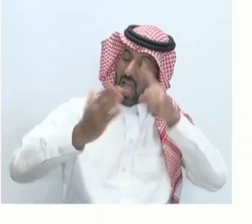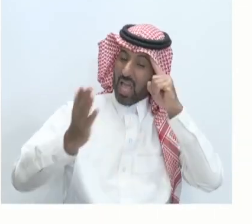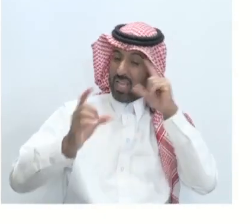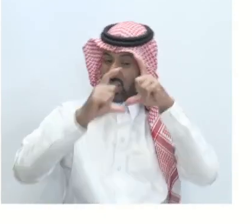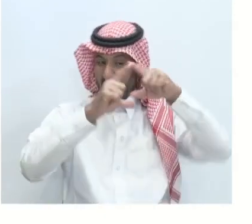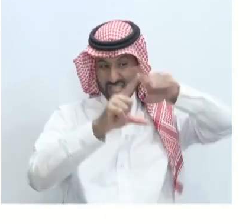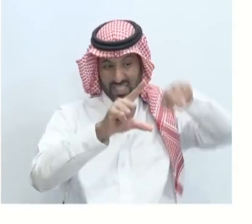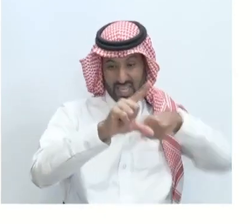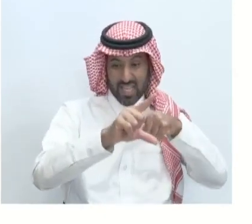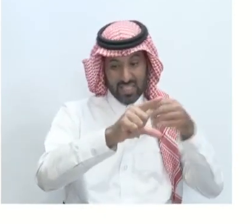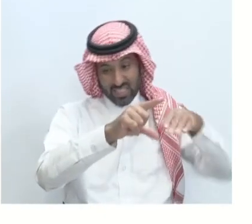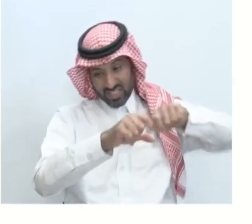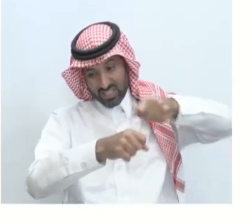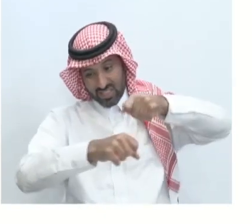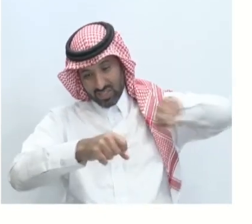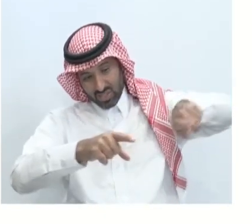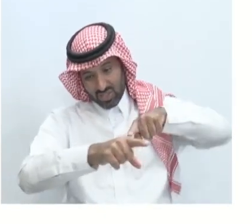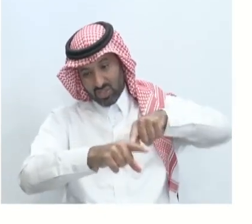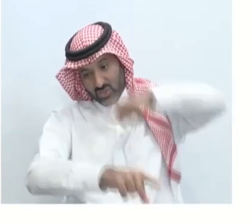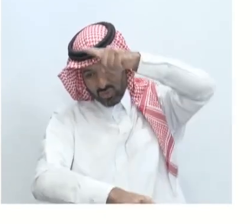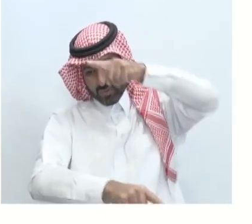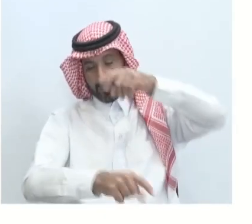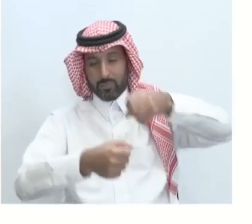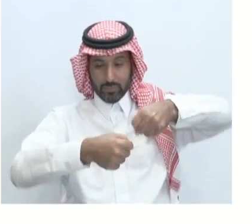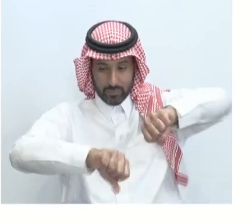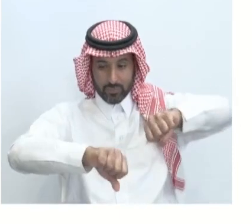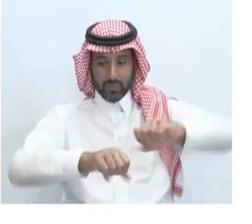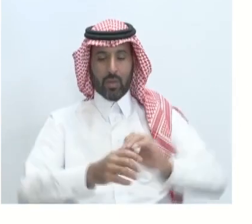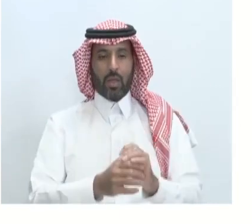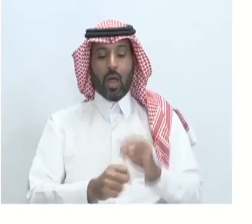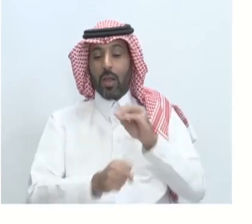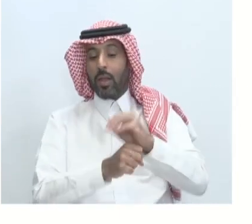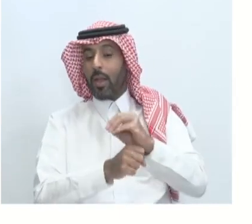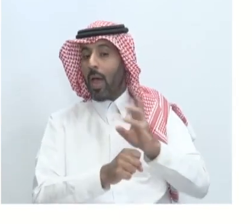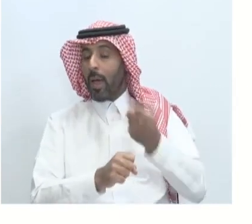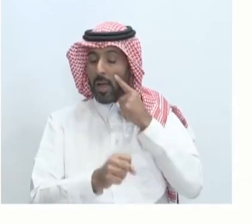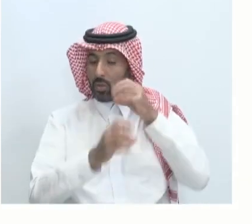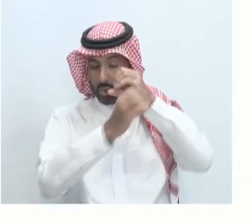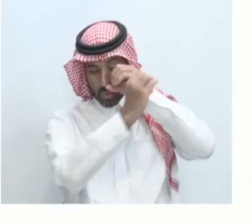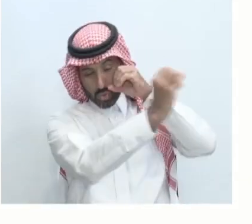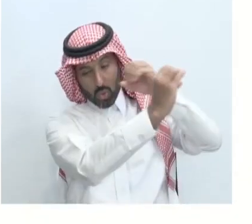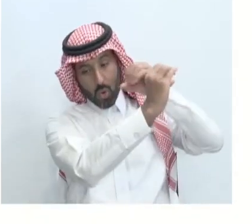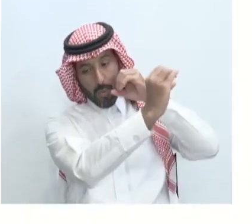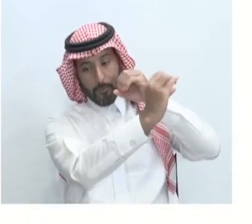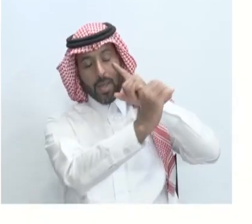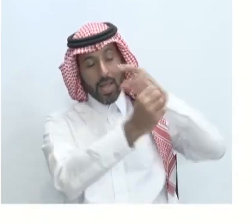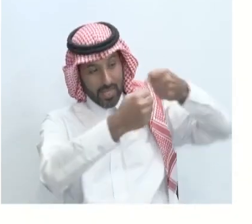تستخدم العدسات في البدايه دعونا نتعرف على التلسكوب